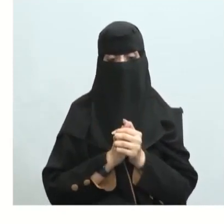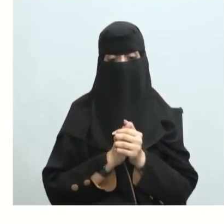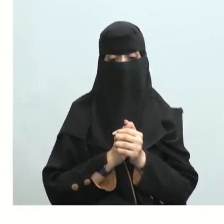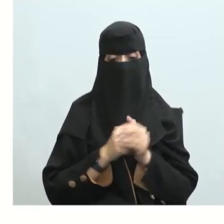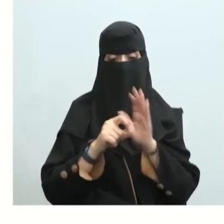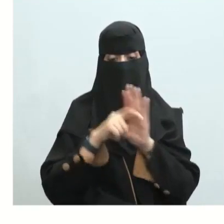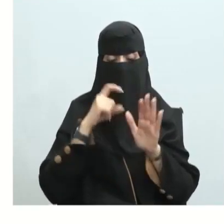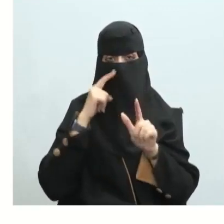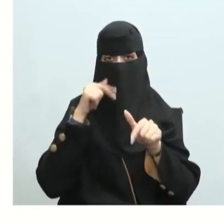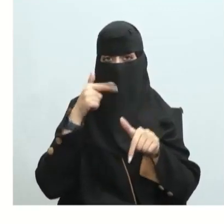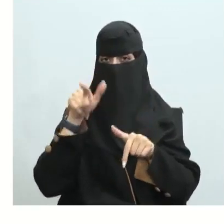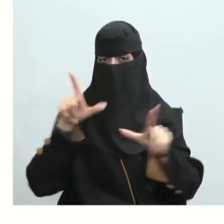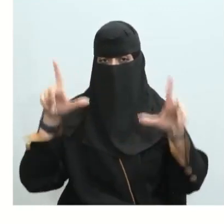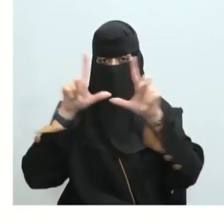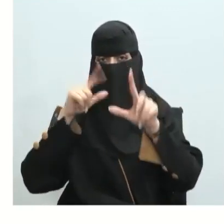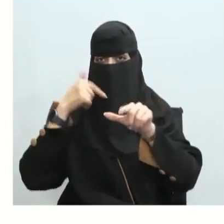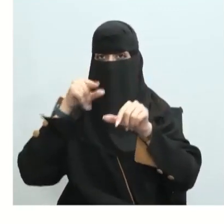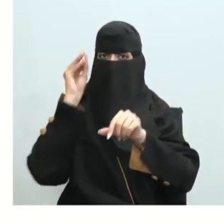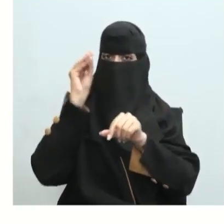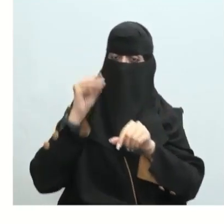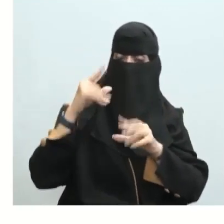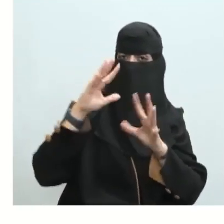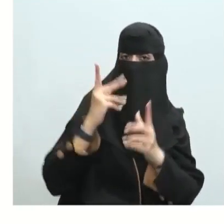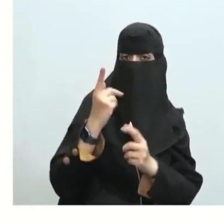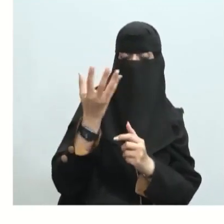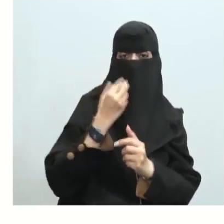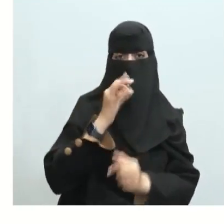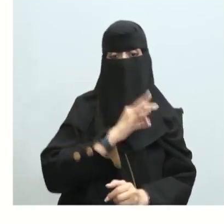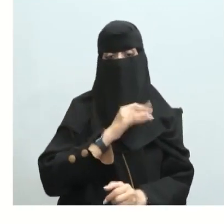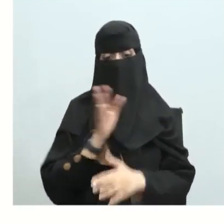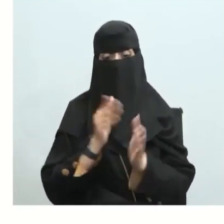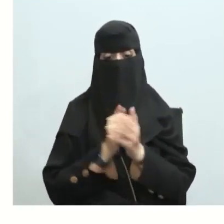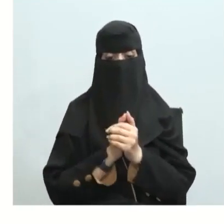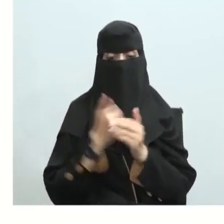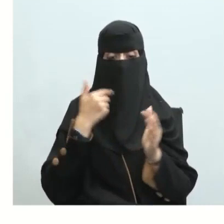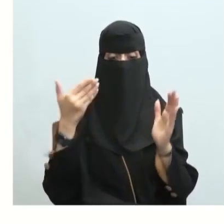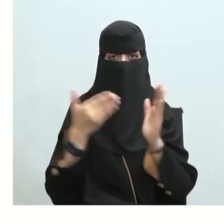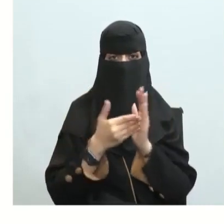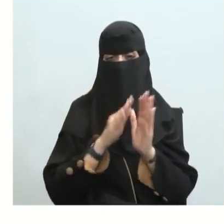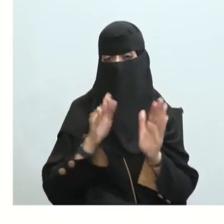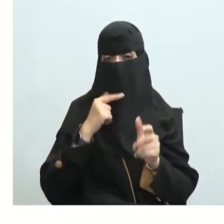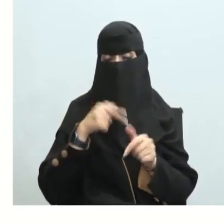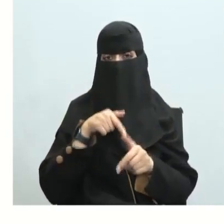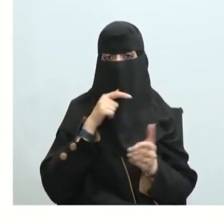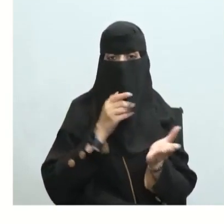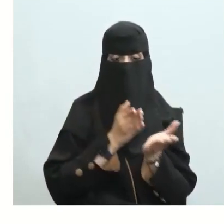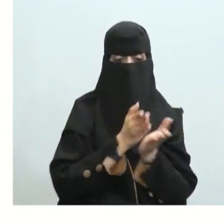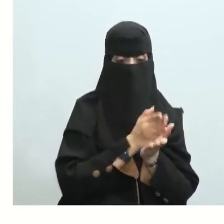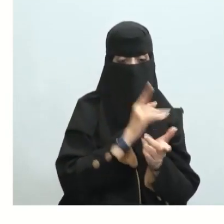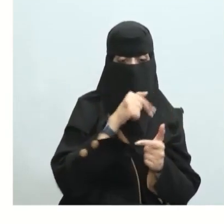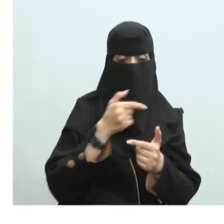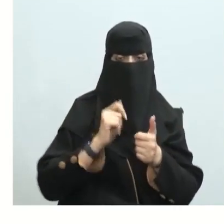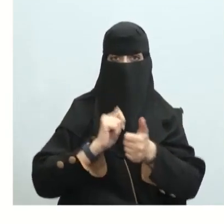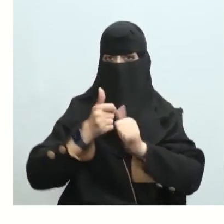حلول وتوصيات بعد العرض اسرد ما توصلت اليه من حلول وتوصيات في الخاتمه تقول مثلا اجراء